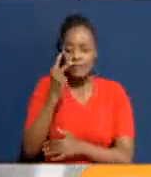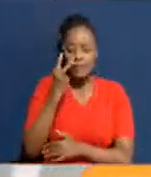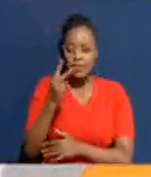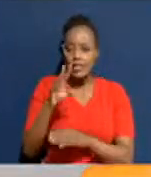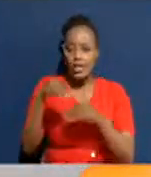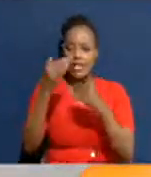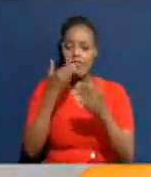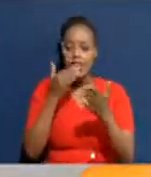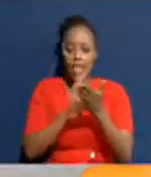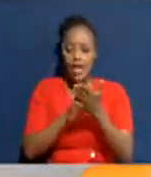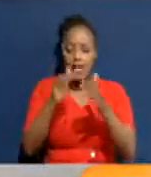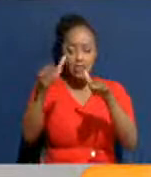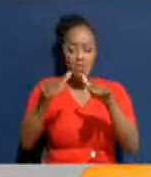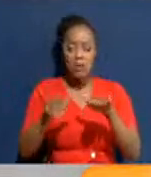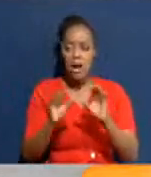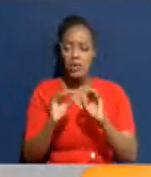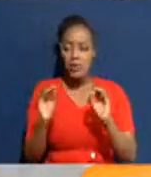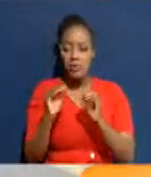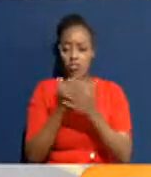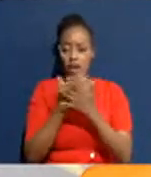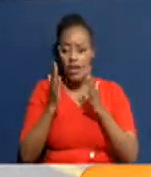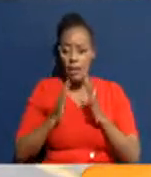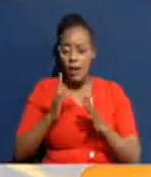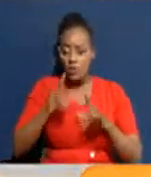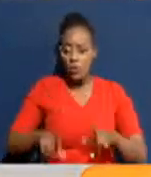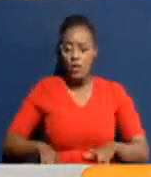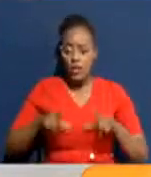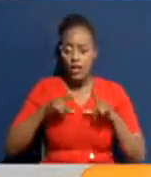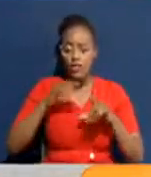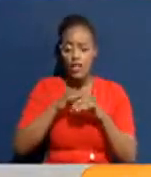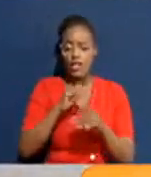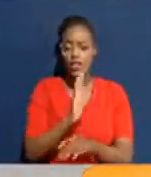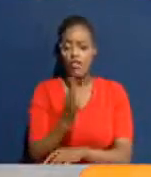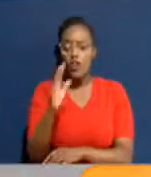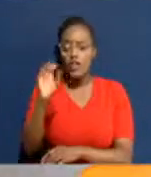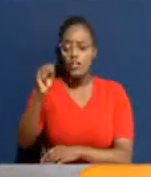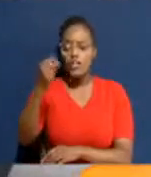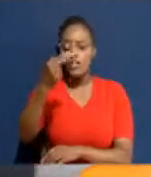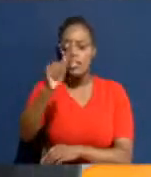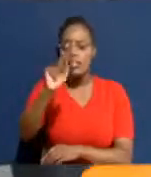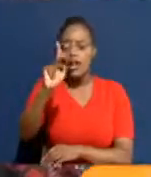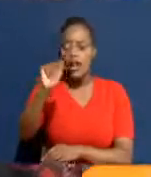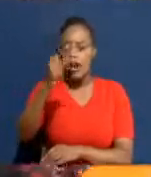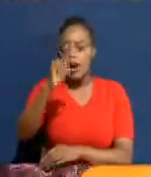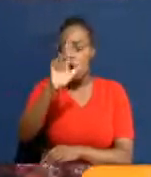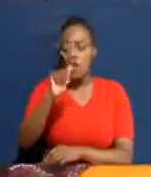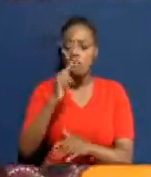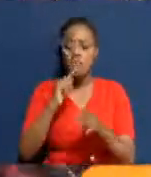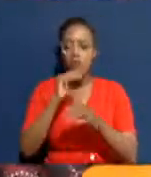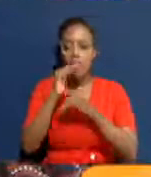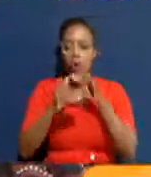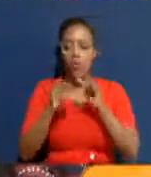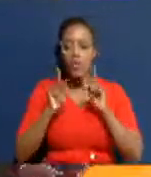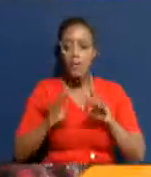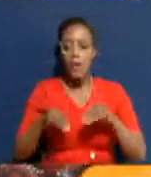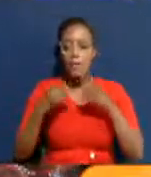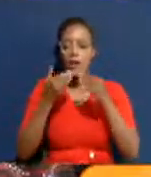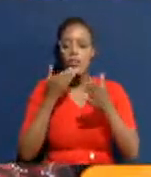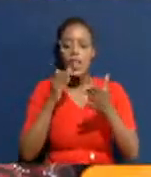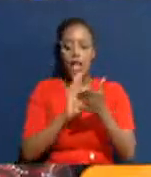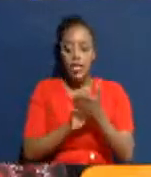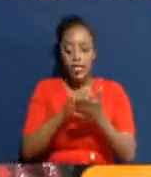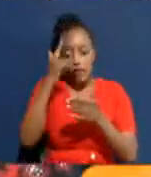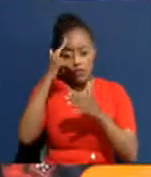kutoa barua ya maziko kwa yote aliyekuwa akiishi msituni Shakahola, bali kukiri kuwa wote aliowapa barua za